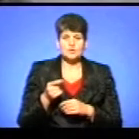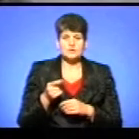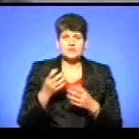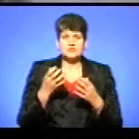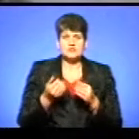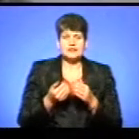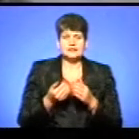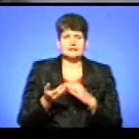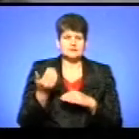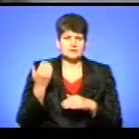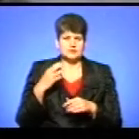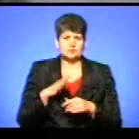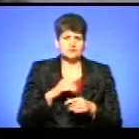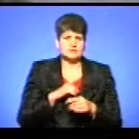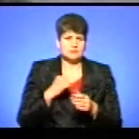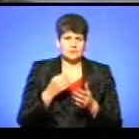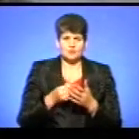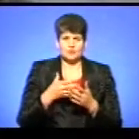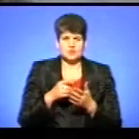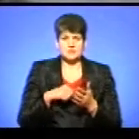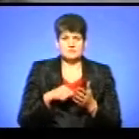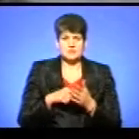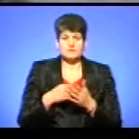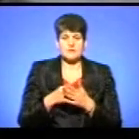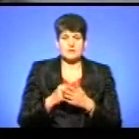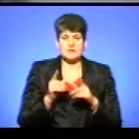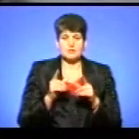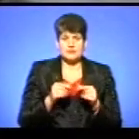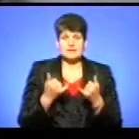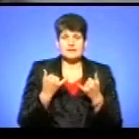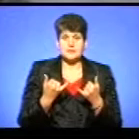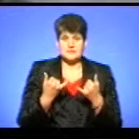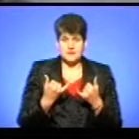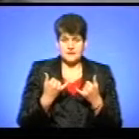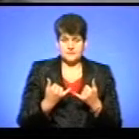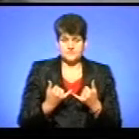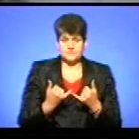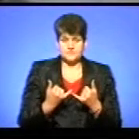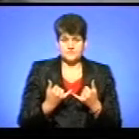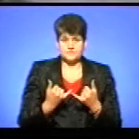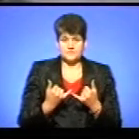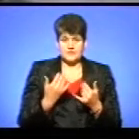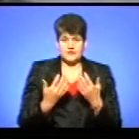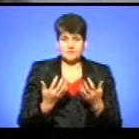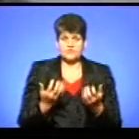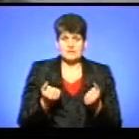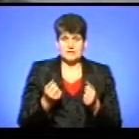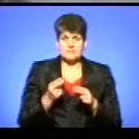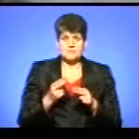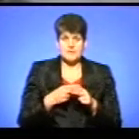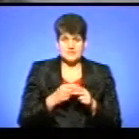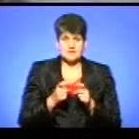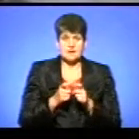ще до підвищення він був одним з найдорожчих міст по вартості на проїзд. Тепер він займав, якщо взяти без, звісно,